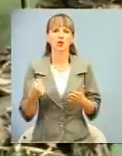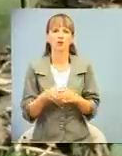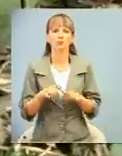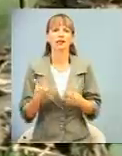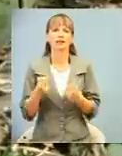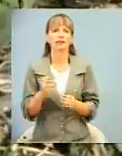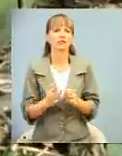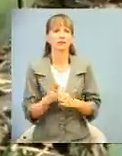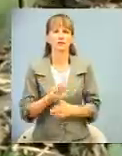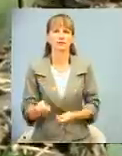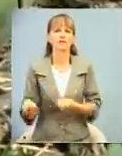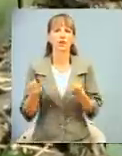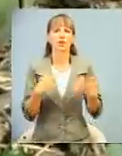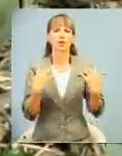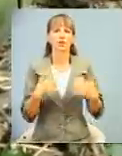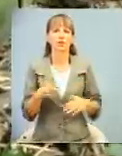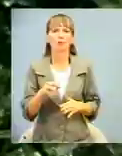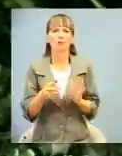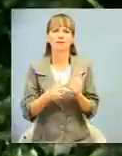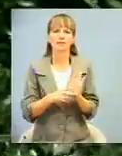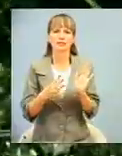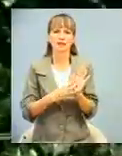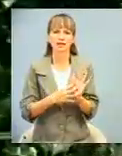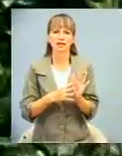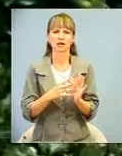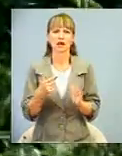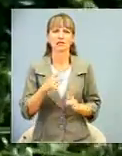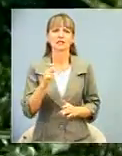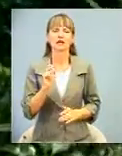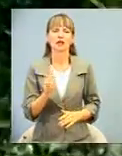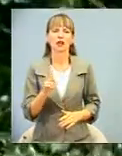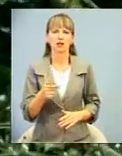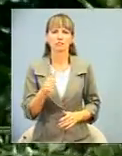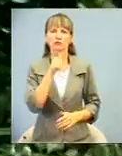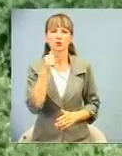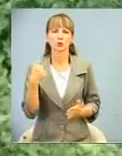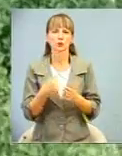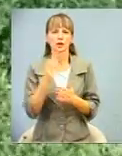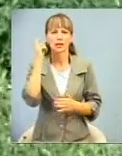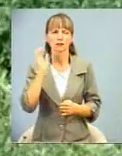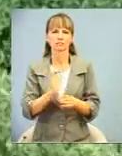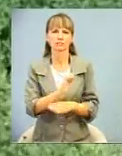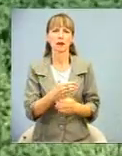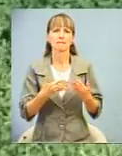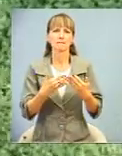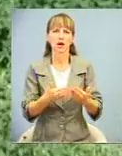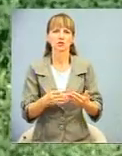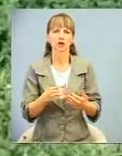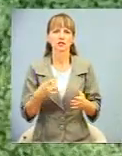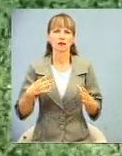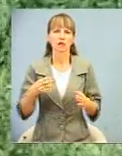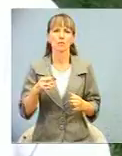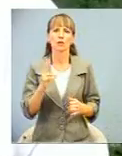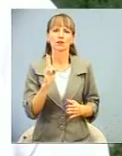вони не вирощуються, везуть уже по 8-10 гривень за кілограм. Для порівняння, торік до столиці відправляли баржу з кавунами по 2